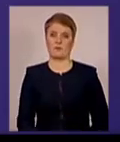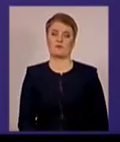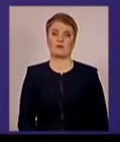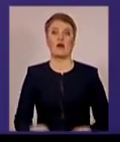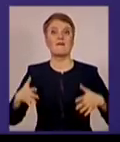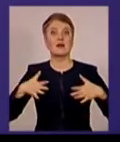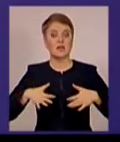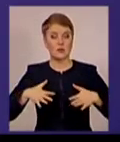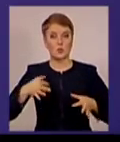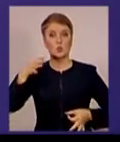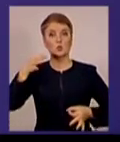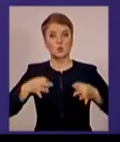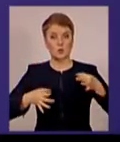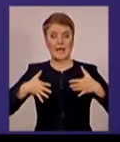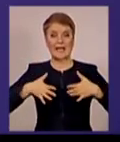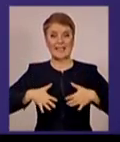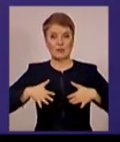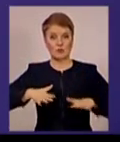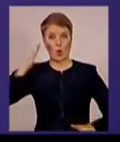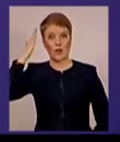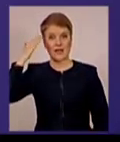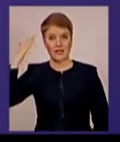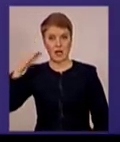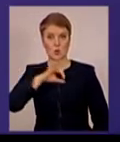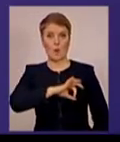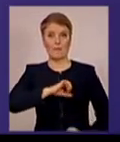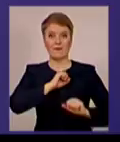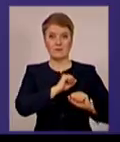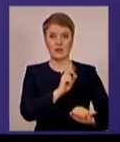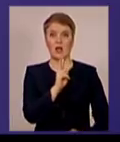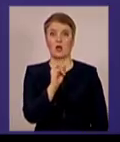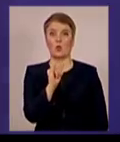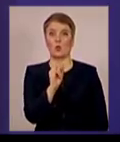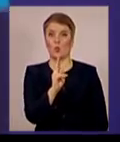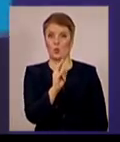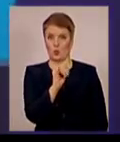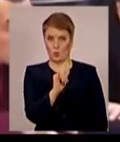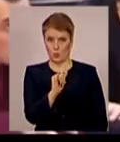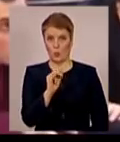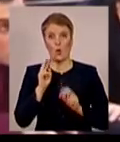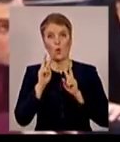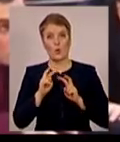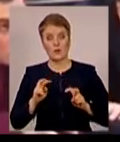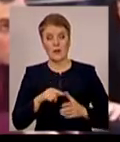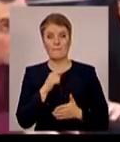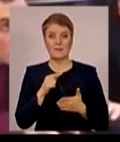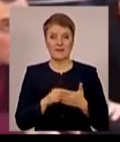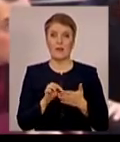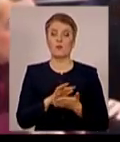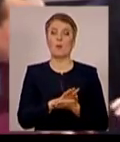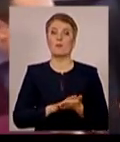У Криму судять кримсько-татарського правозахисника Еміра Усейна Куку. Розглядають питання про подальший запобіжний